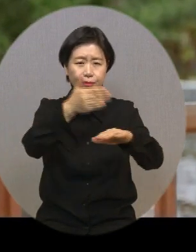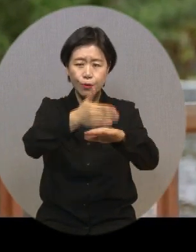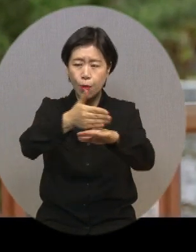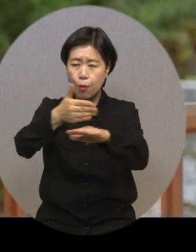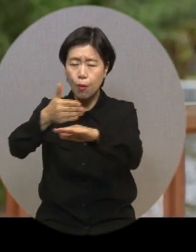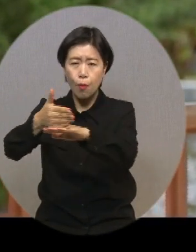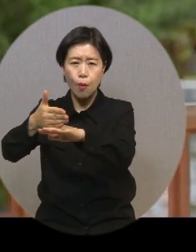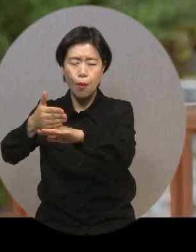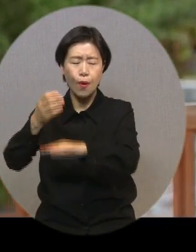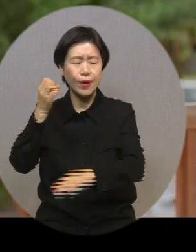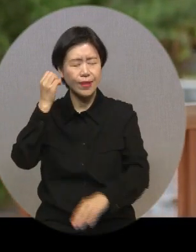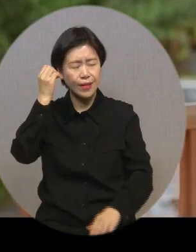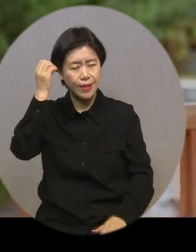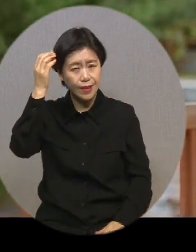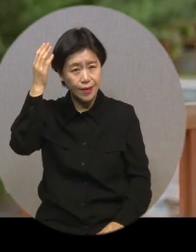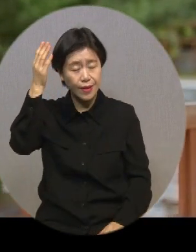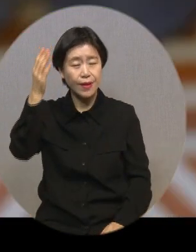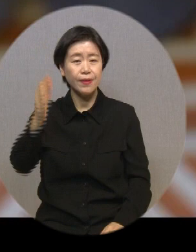사람을 잊죠.